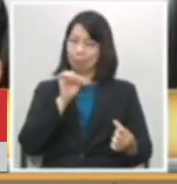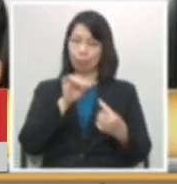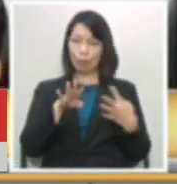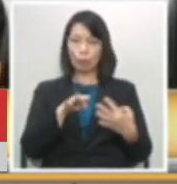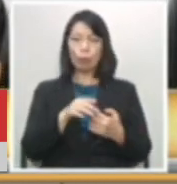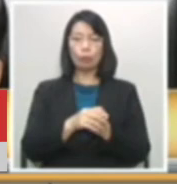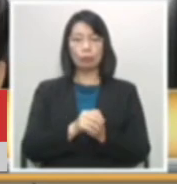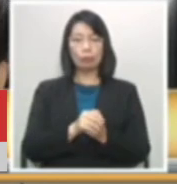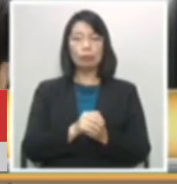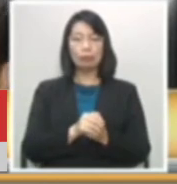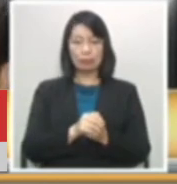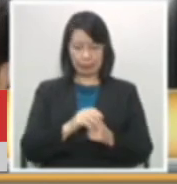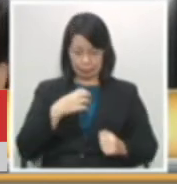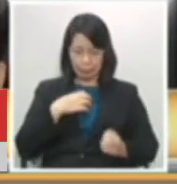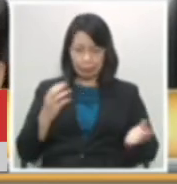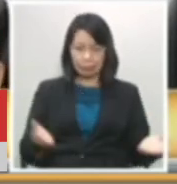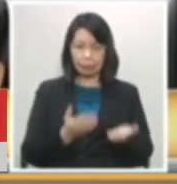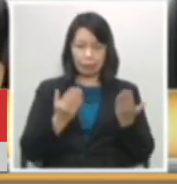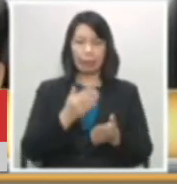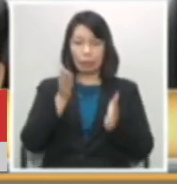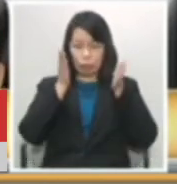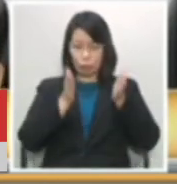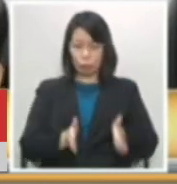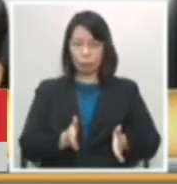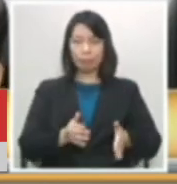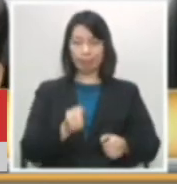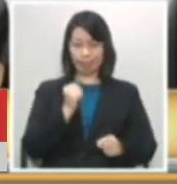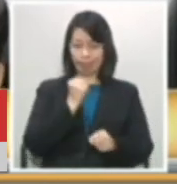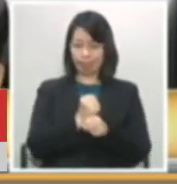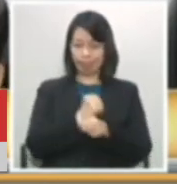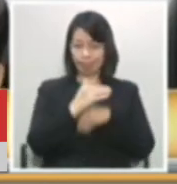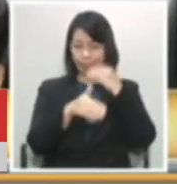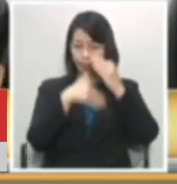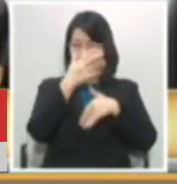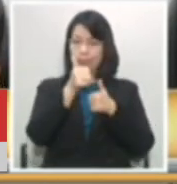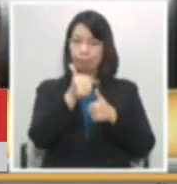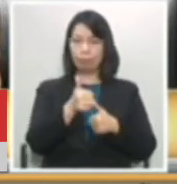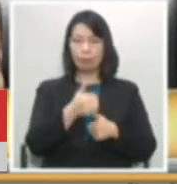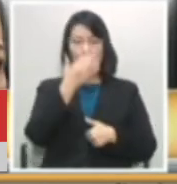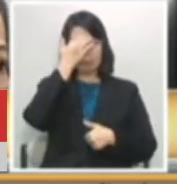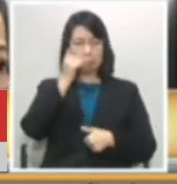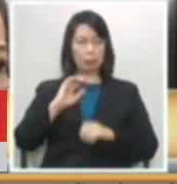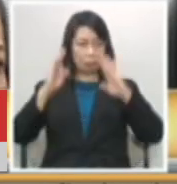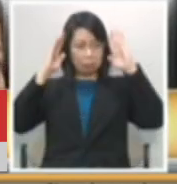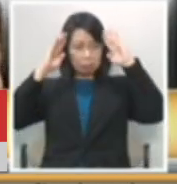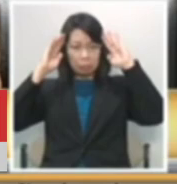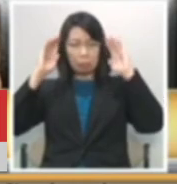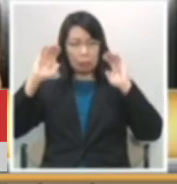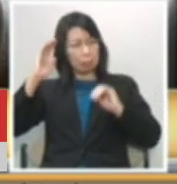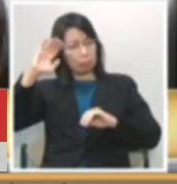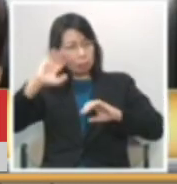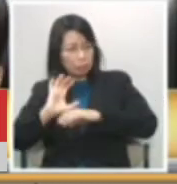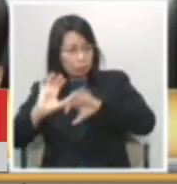ส่งเสริมทรัพยากรมนุษย์อย่างจริงใจตามที่รัฐบาลได้เสนอต่อสภาผู้แทนราษฎร